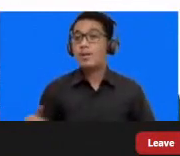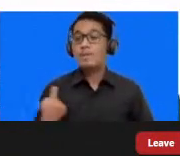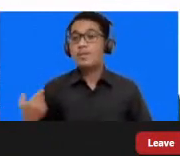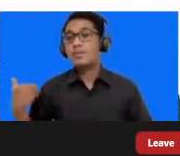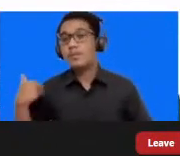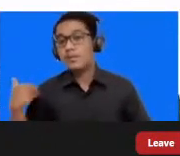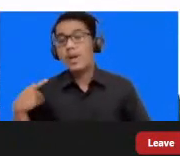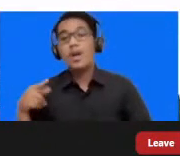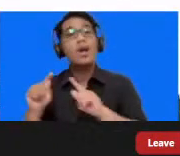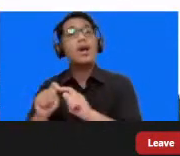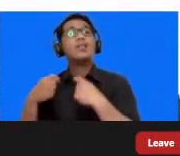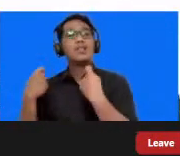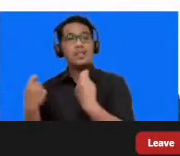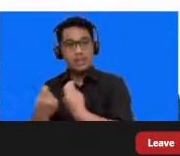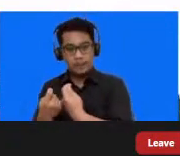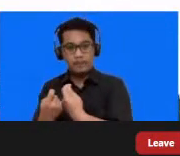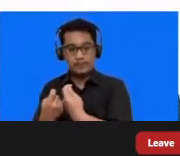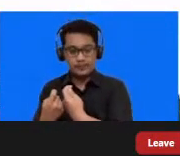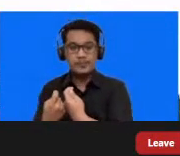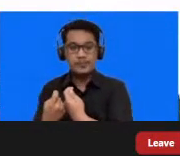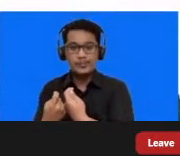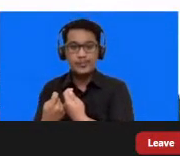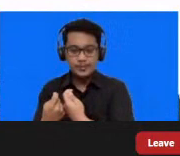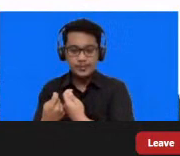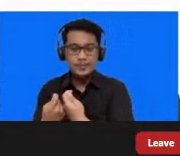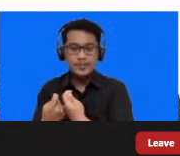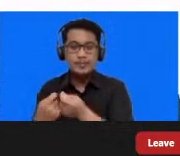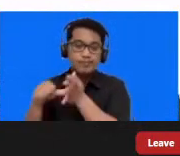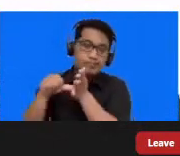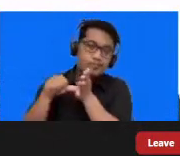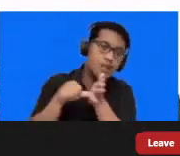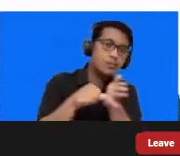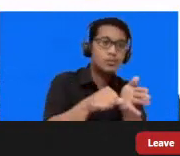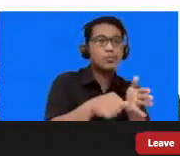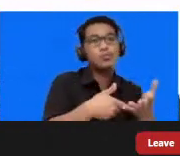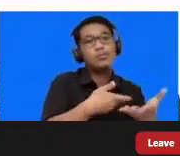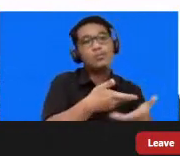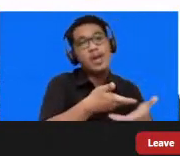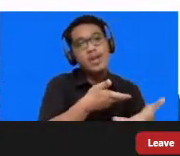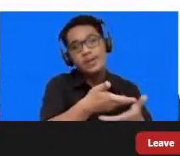tim untuk melayani